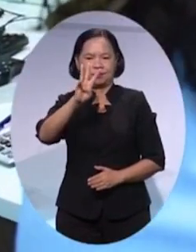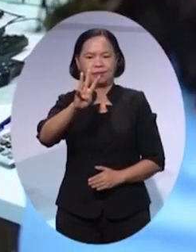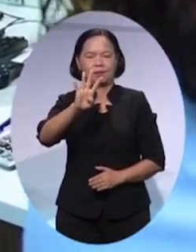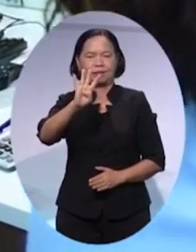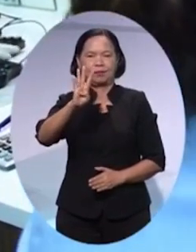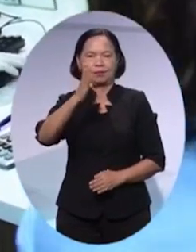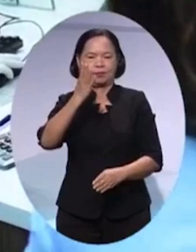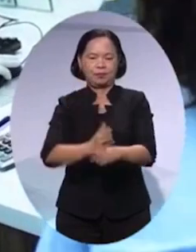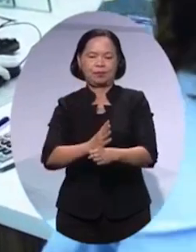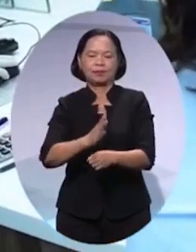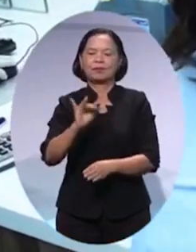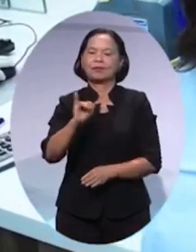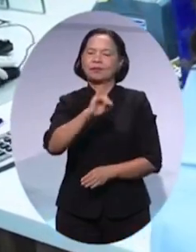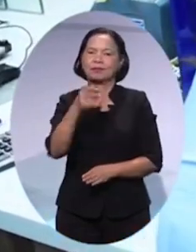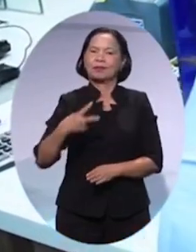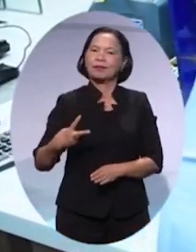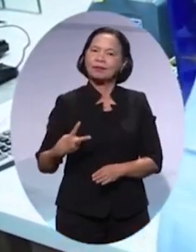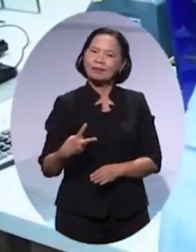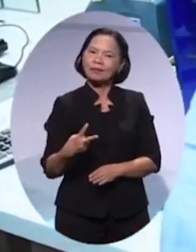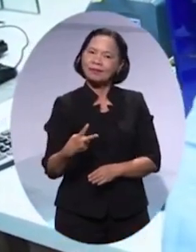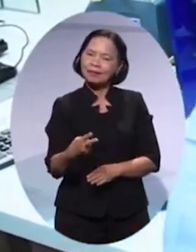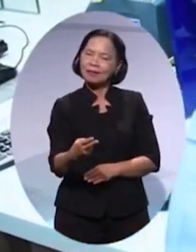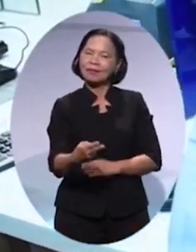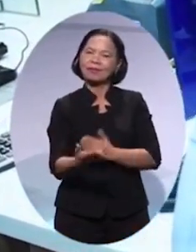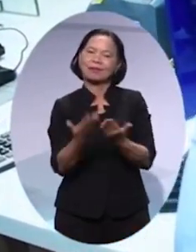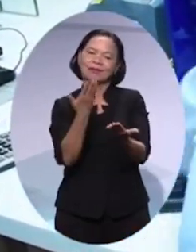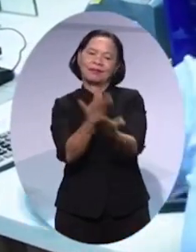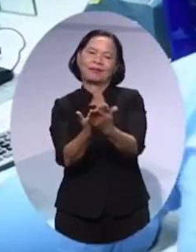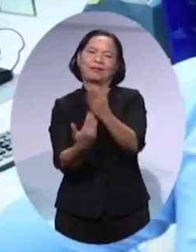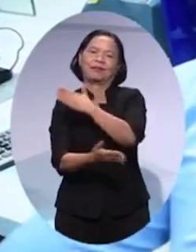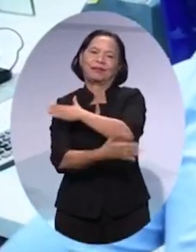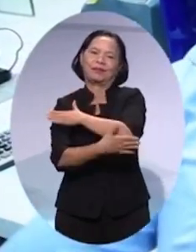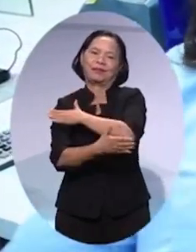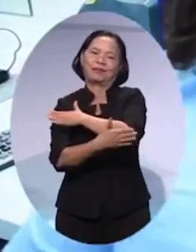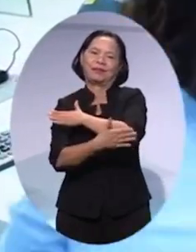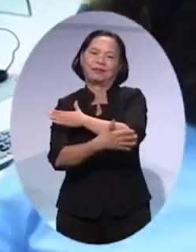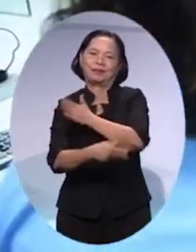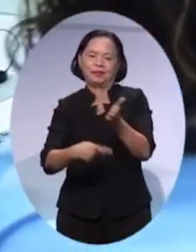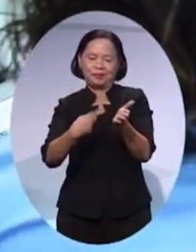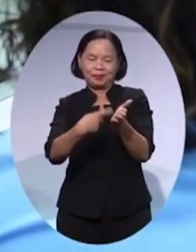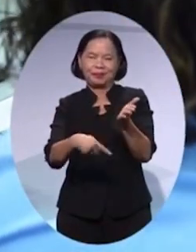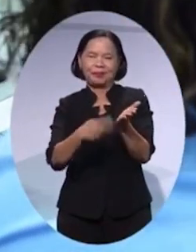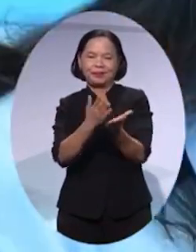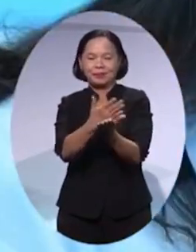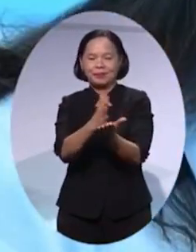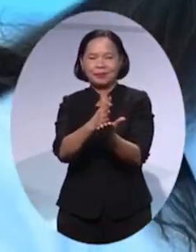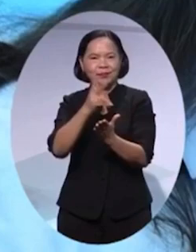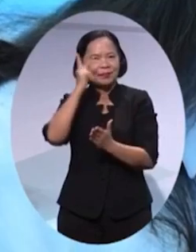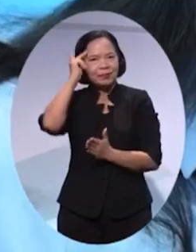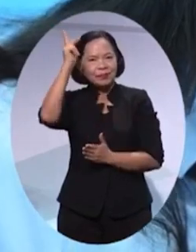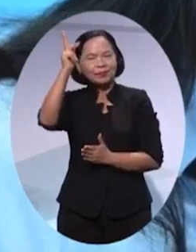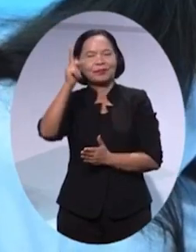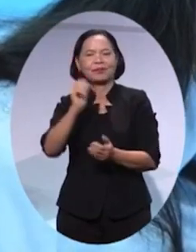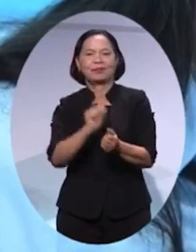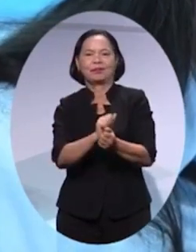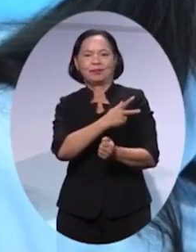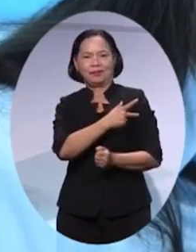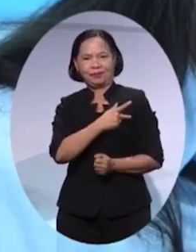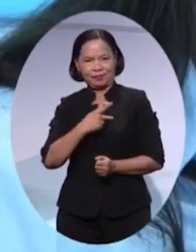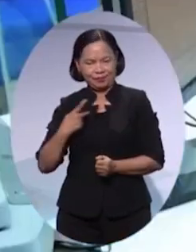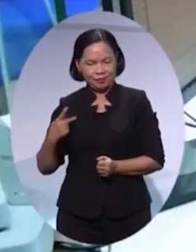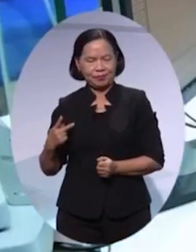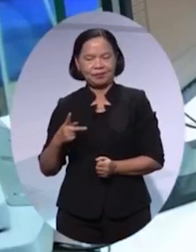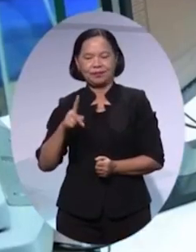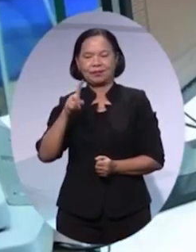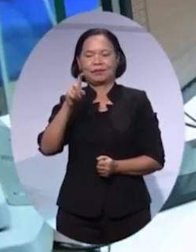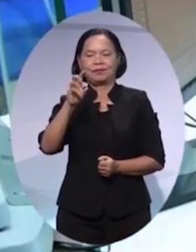ngàn tỷ đồng từ cắt giảm lợi nhuận để hỗ trợ lãi suất và giảm phí, đồng hành chia sẻ khó khăn với các khách hàng. Đến nay, đơn vị cũng